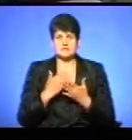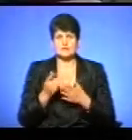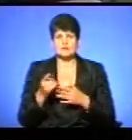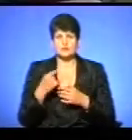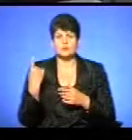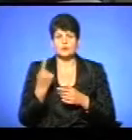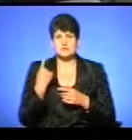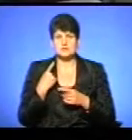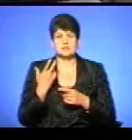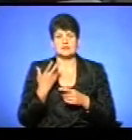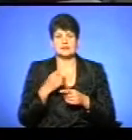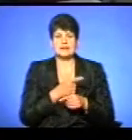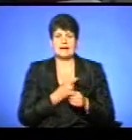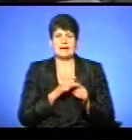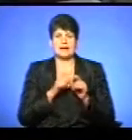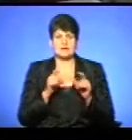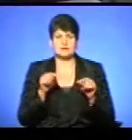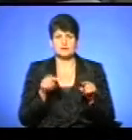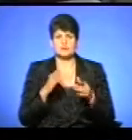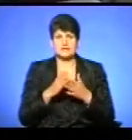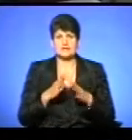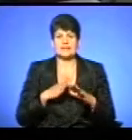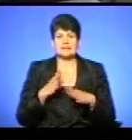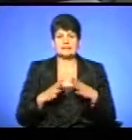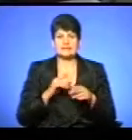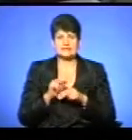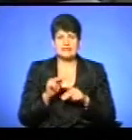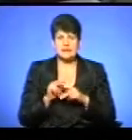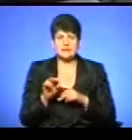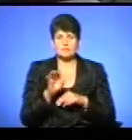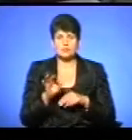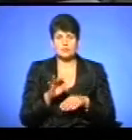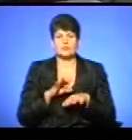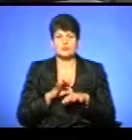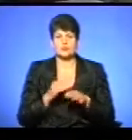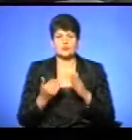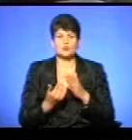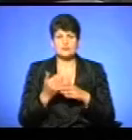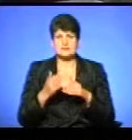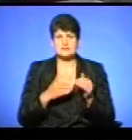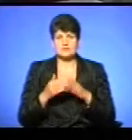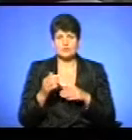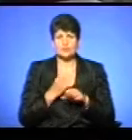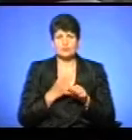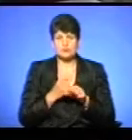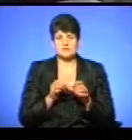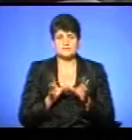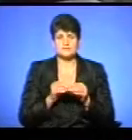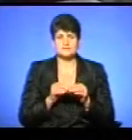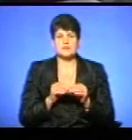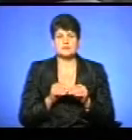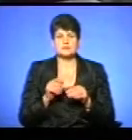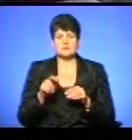обласній університетській лікарні. Тут відбувається тренінг про впровадження нової класифікації роботи з пацієнтами